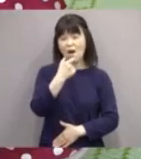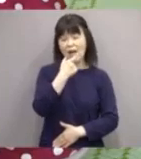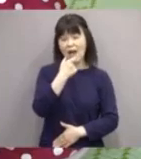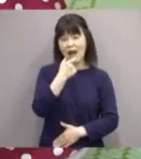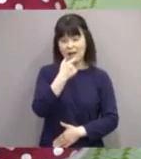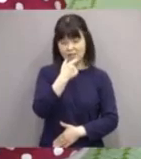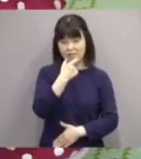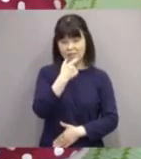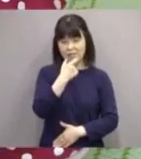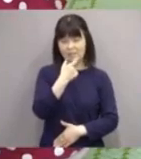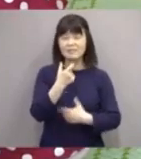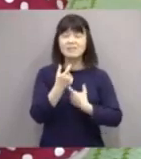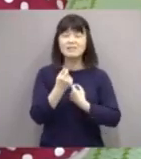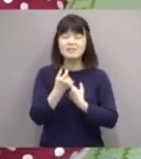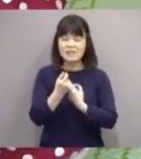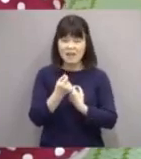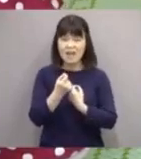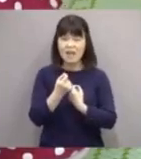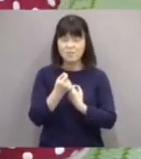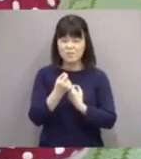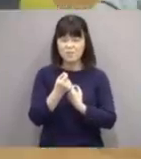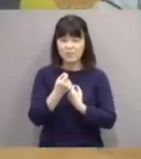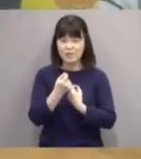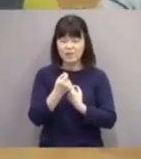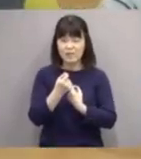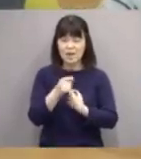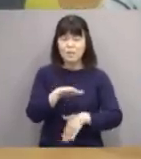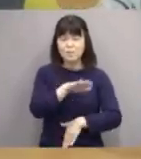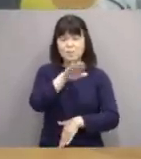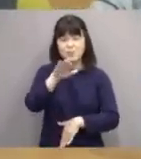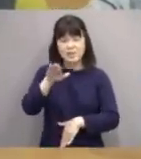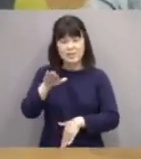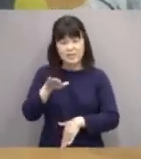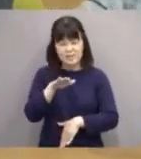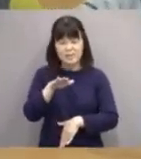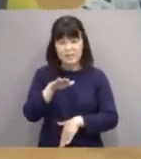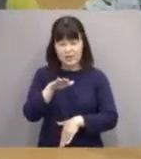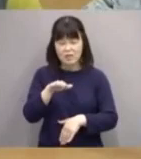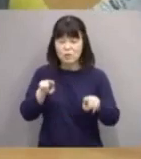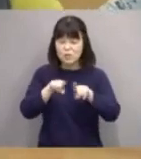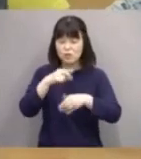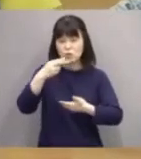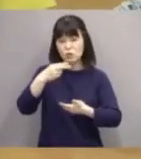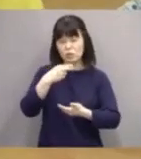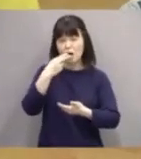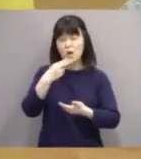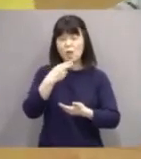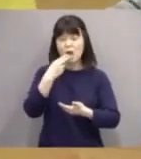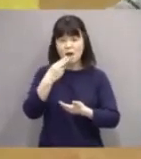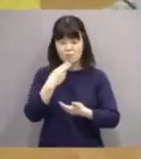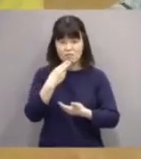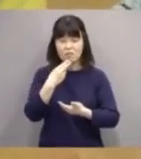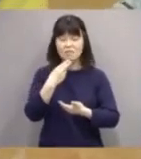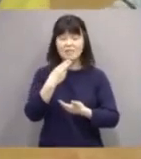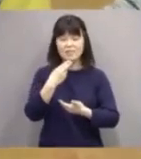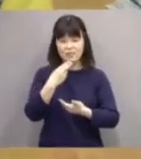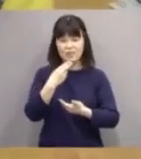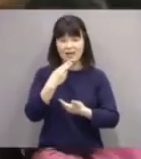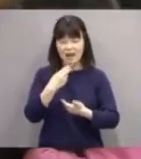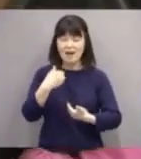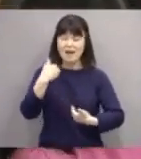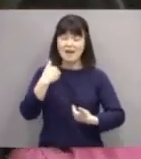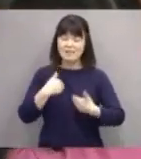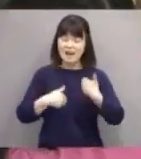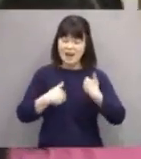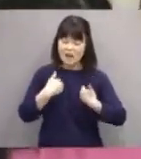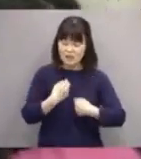っては弾みになっていて、何かそれをあの体験する、一緒にみんなと食事をするっていうのが和気あいあい